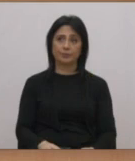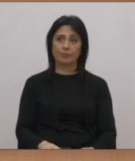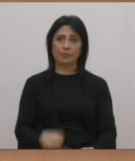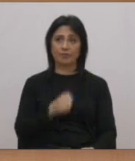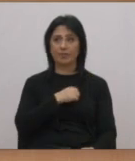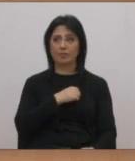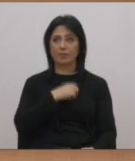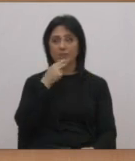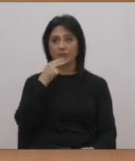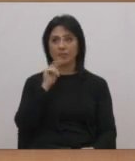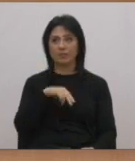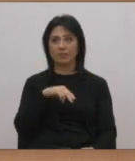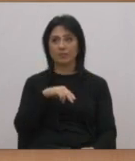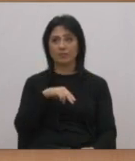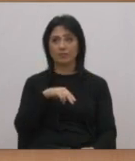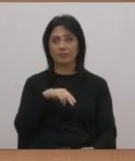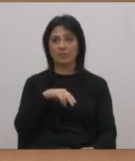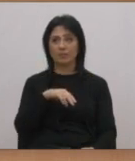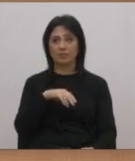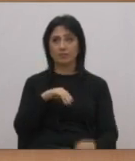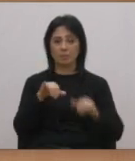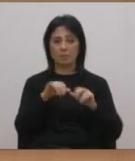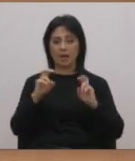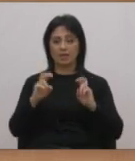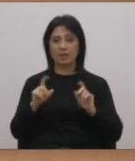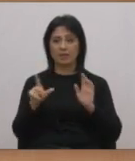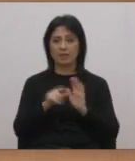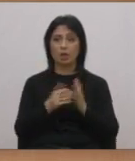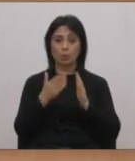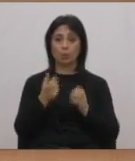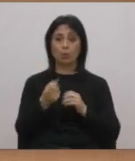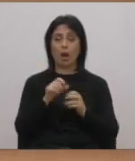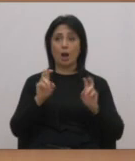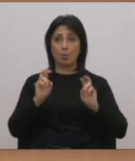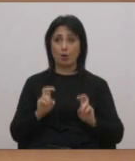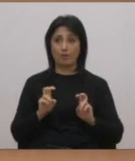Სამხედრო დამნაშავის მაგიდასთან და თუ აღმოჩნდა